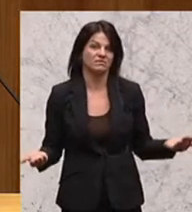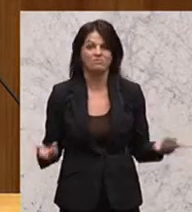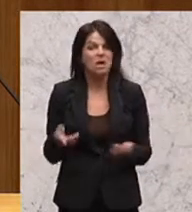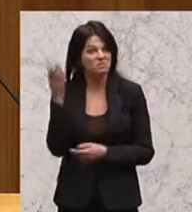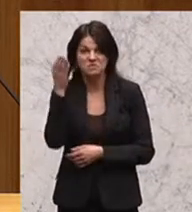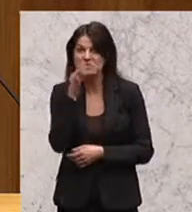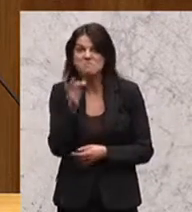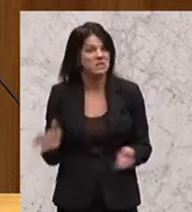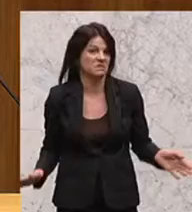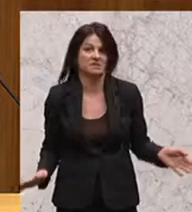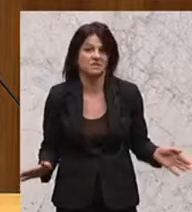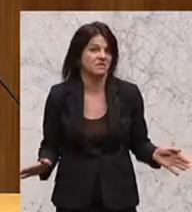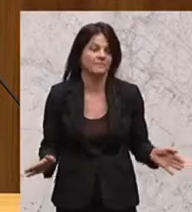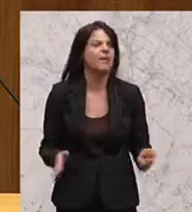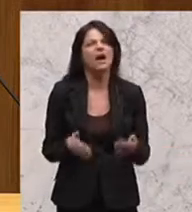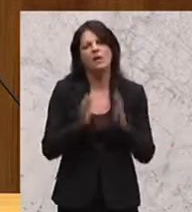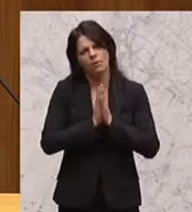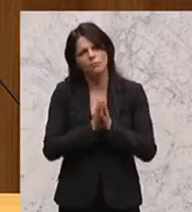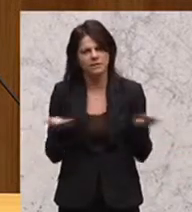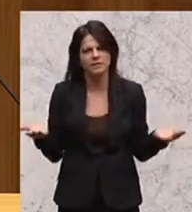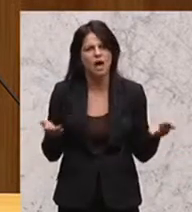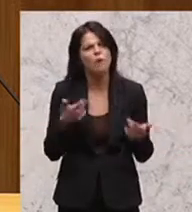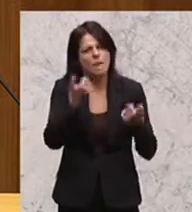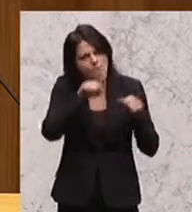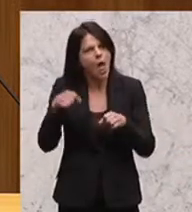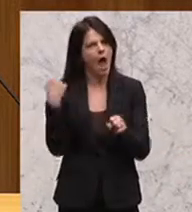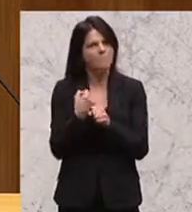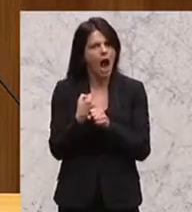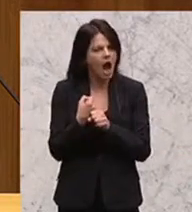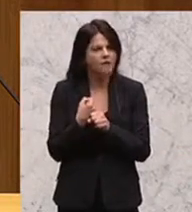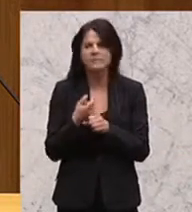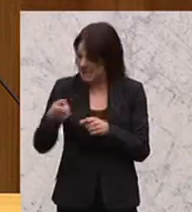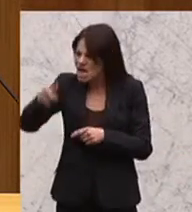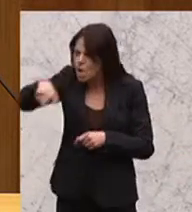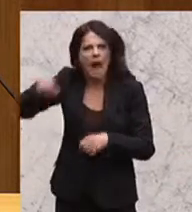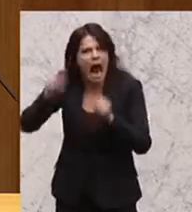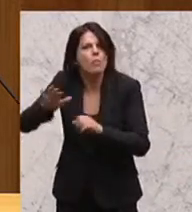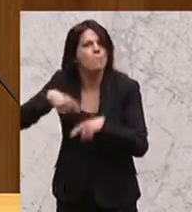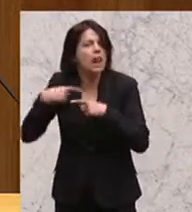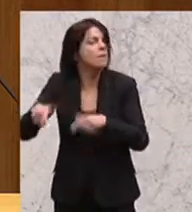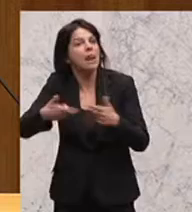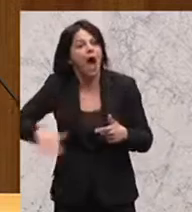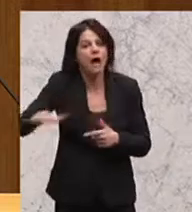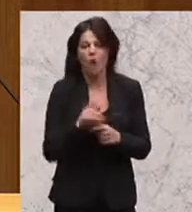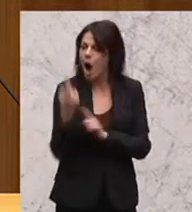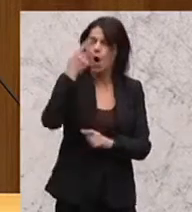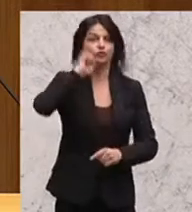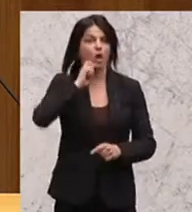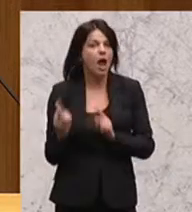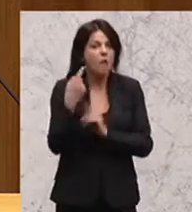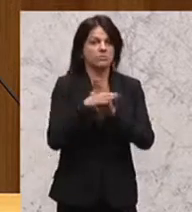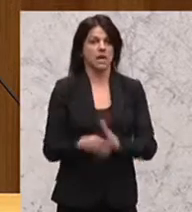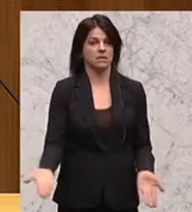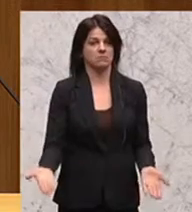besser. Aber Sie müssen ihm eine Möglichkeit schaffen, überhaupt legal überleben zu können in diesem Land. Mit diesen Steuern, mit diesen